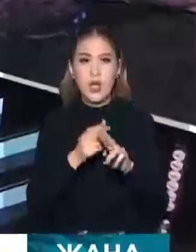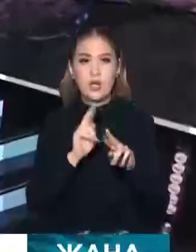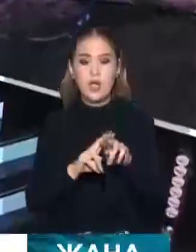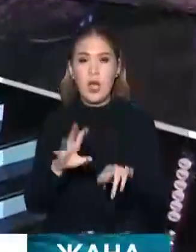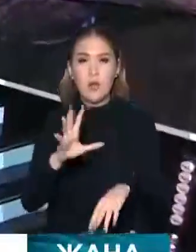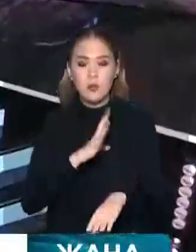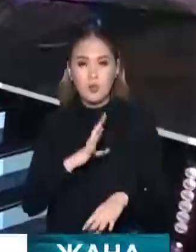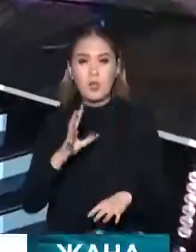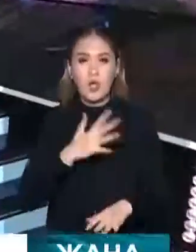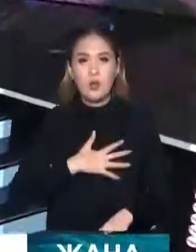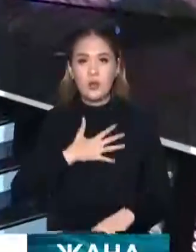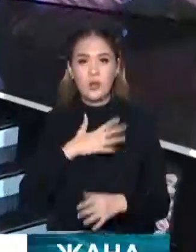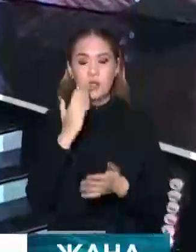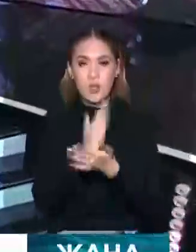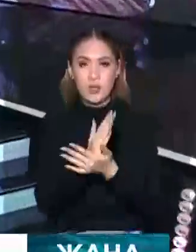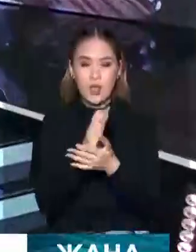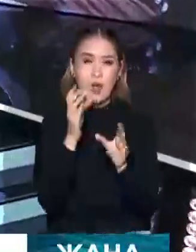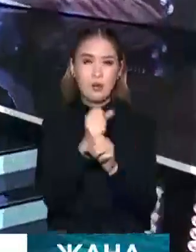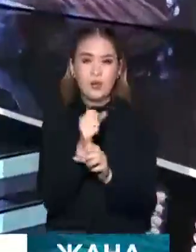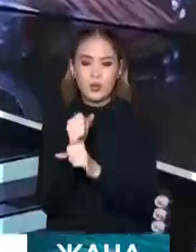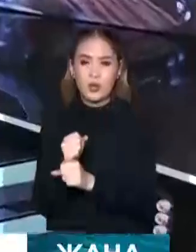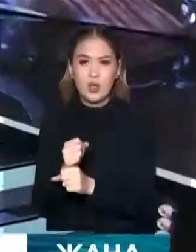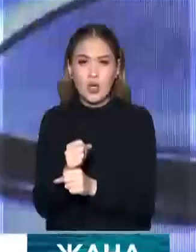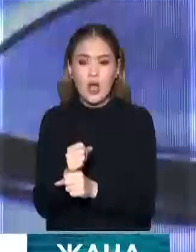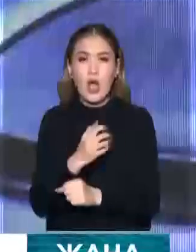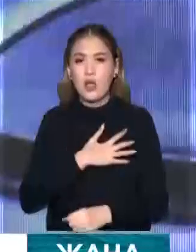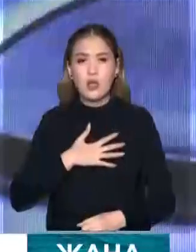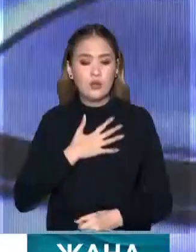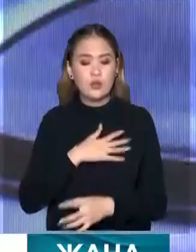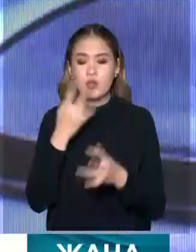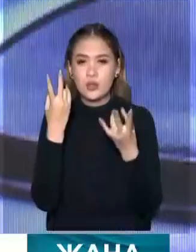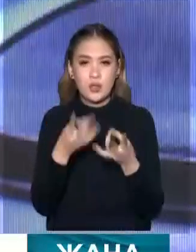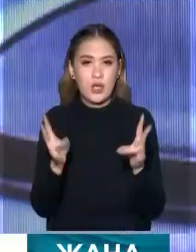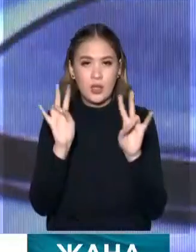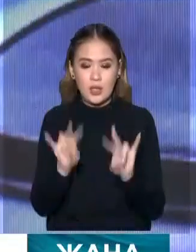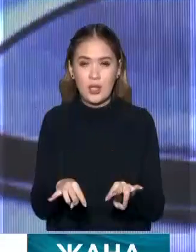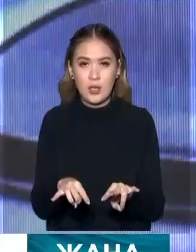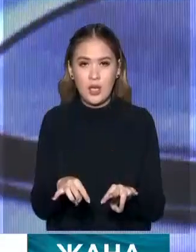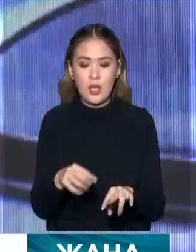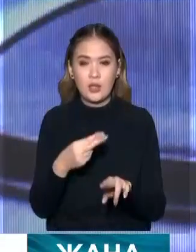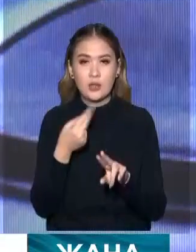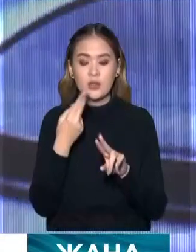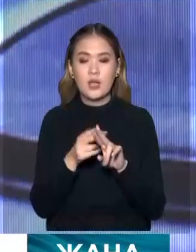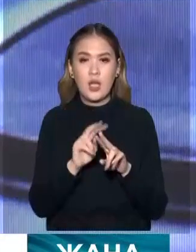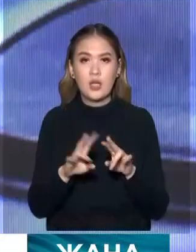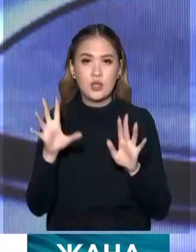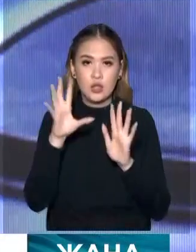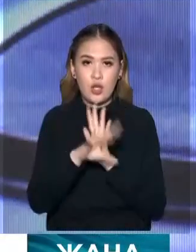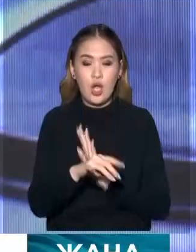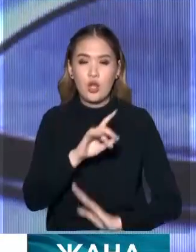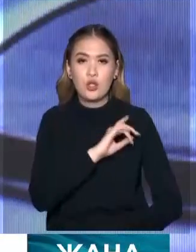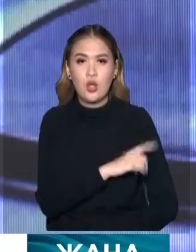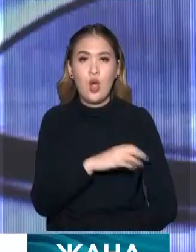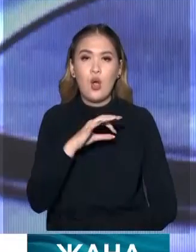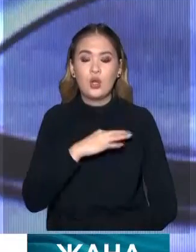Алаңдауға негіз бар ма, жоқ па? Қысқаша ғана. Қысқаша ғана айтайын. Алаңдауға ешқандай негіз жоқ. Негізінен жаңағы күштеу